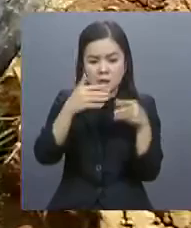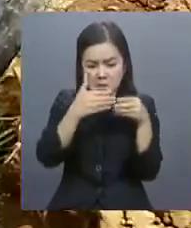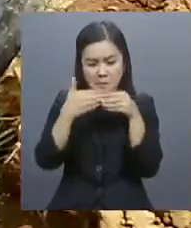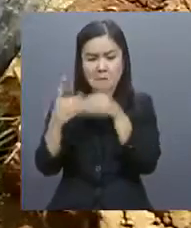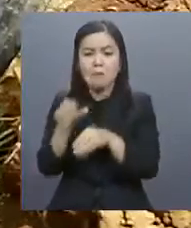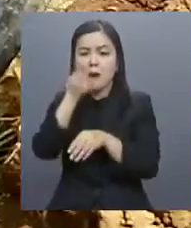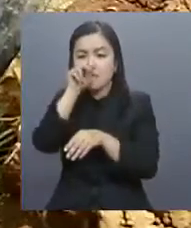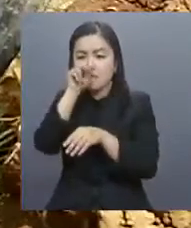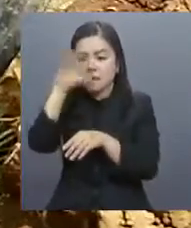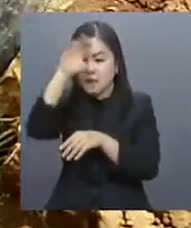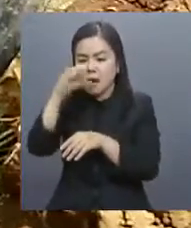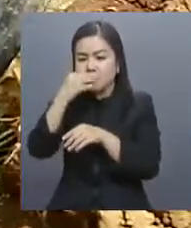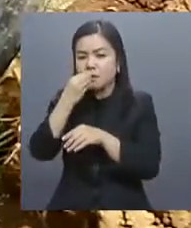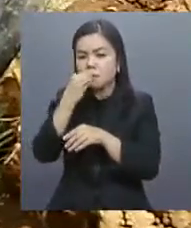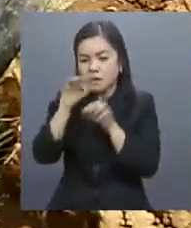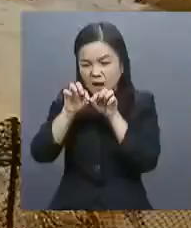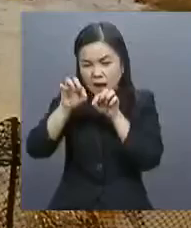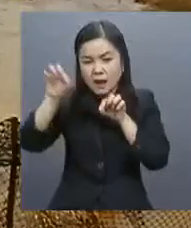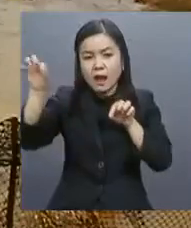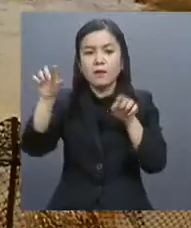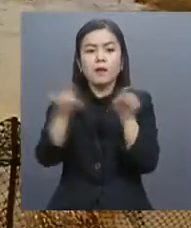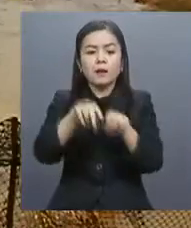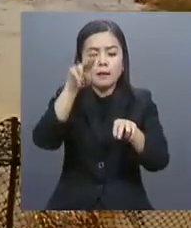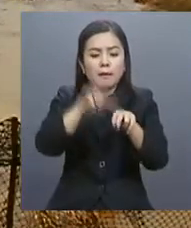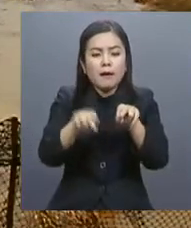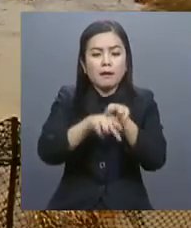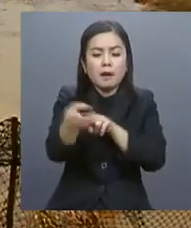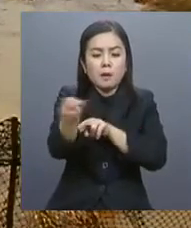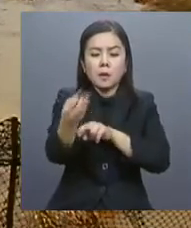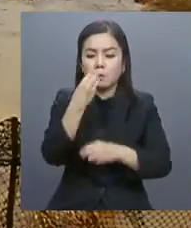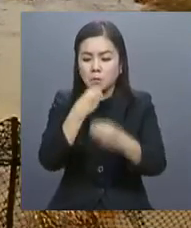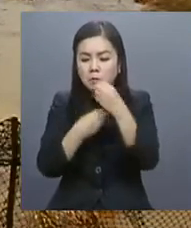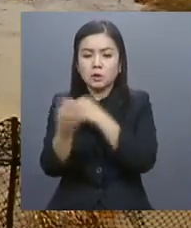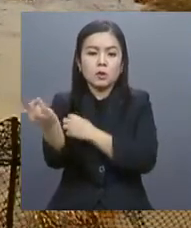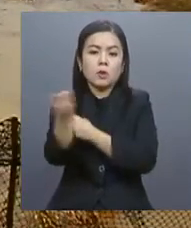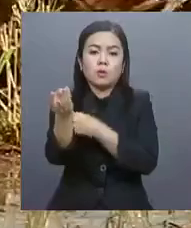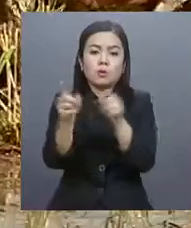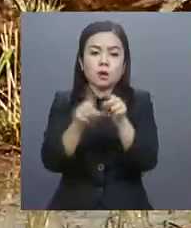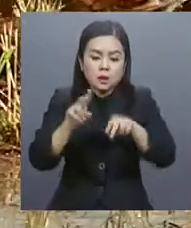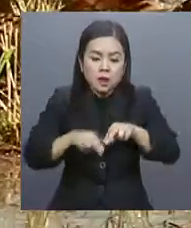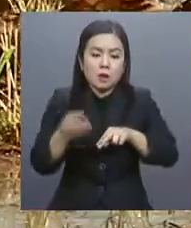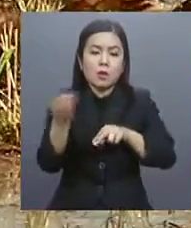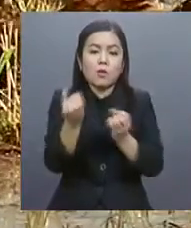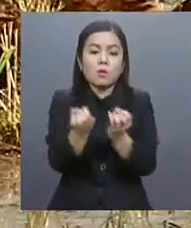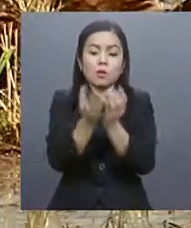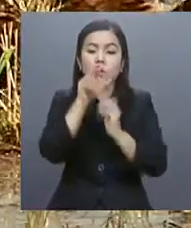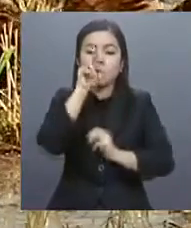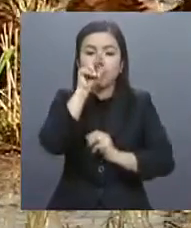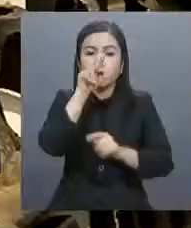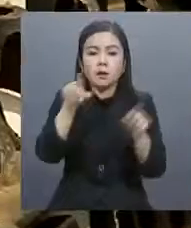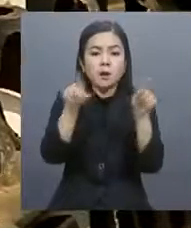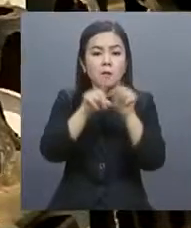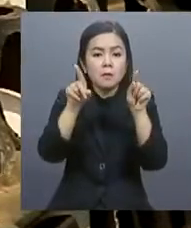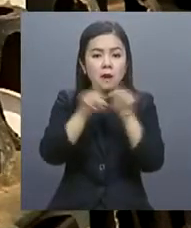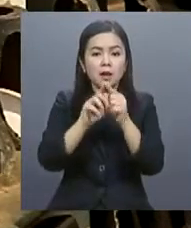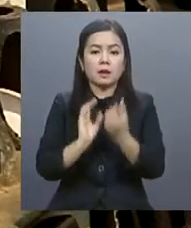กลขึ้นขณะที่เป็ดนั้นก็ไข่น้อยลงนะคะเนื่องจากว่าขาดอาหารไม่ต่างกับต้นลิ้นฟ้าหรือว่